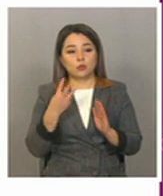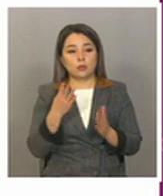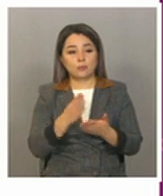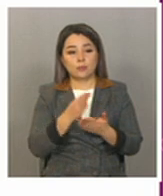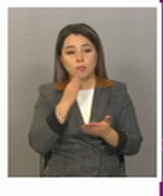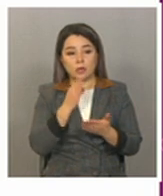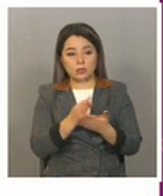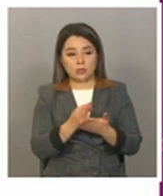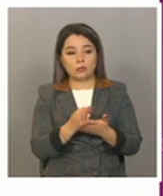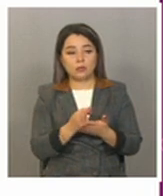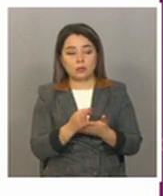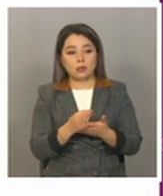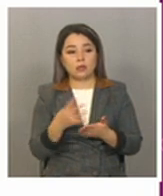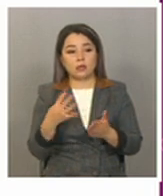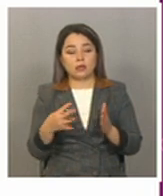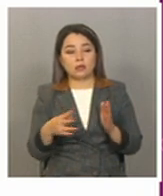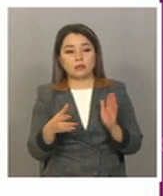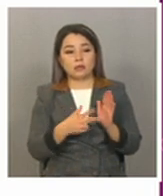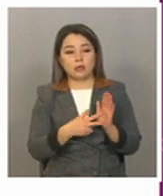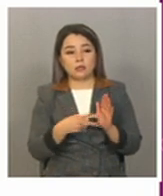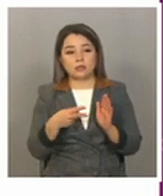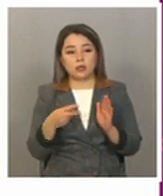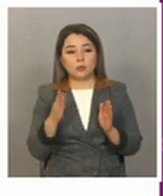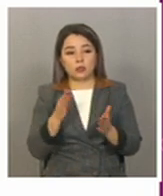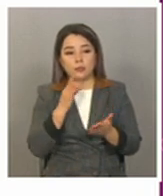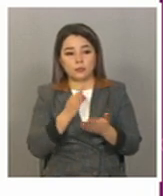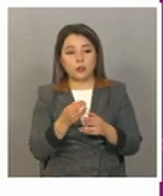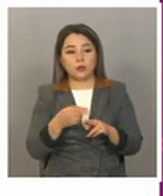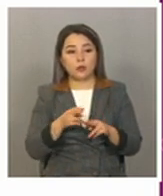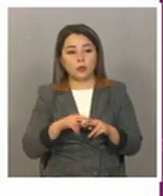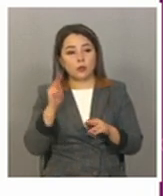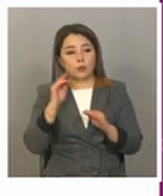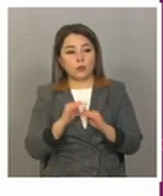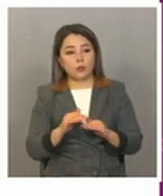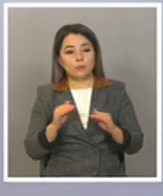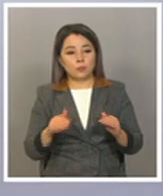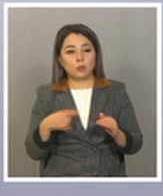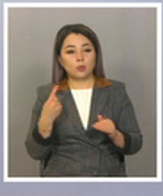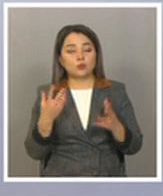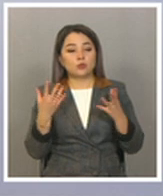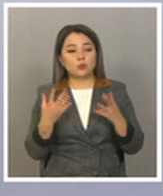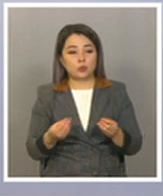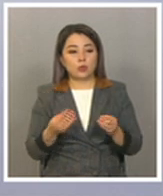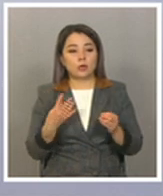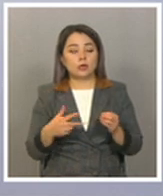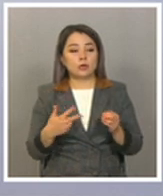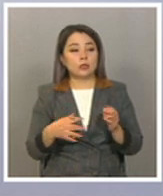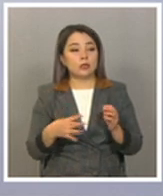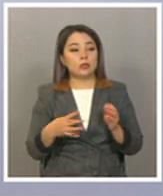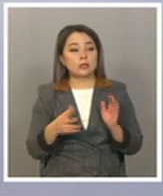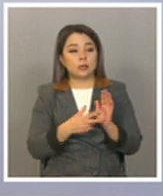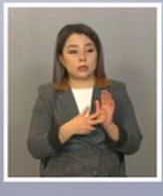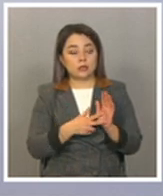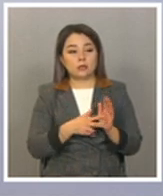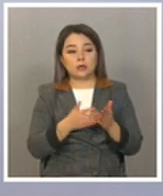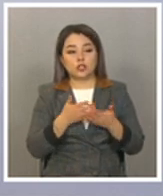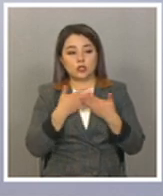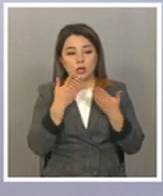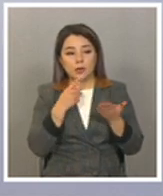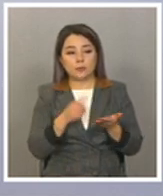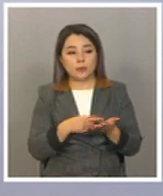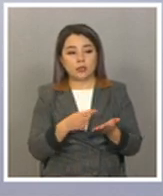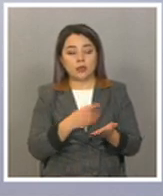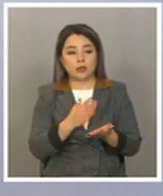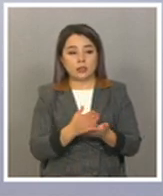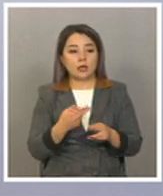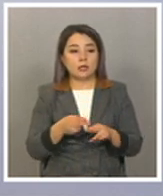мәні 48-ге тең болады, яғни оқушы бірінші күні 48 бет оқыған екен. Ал есептің